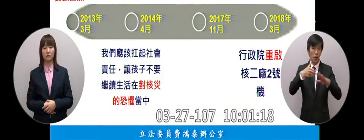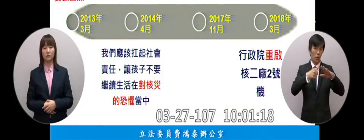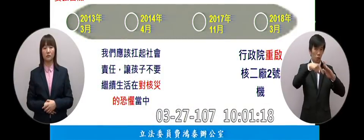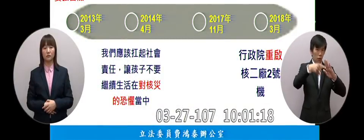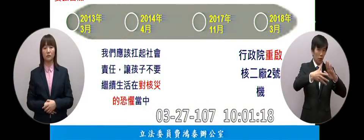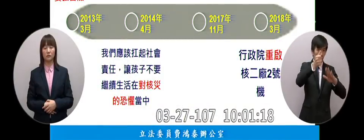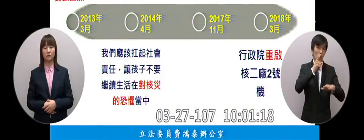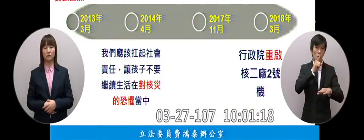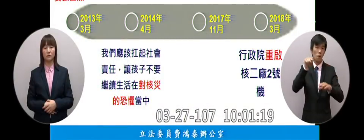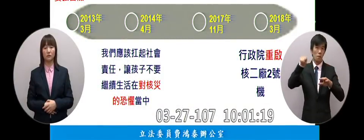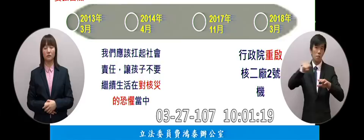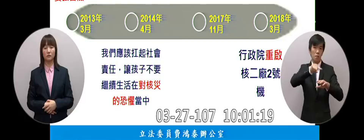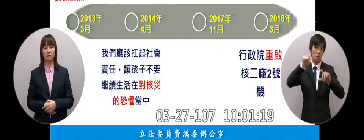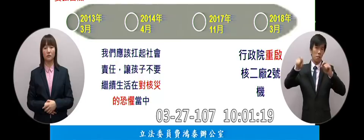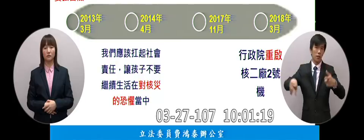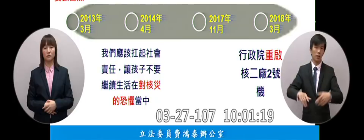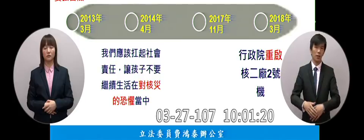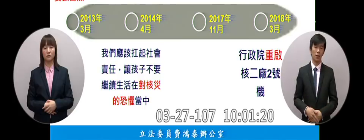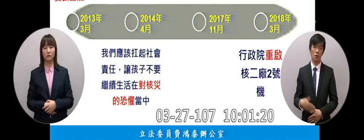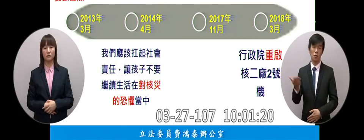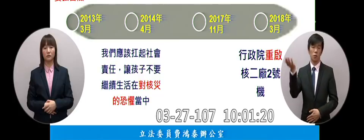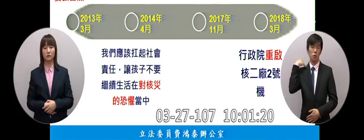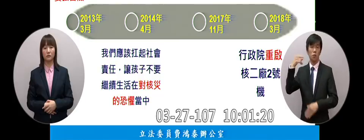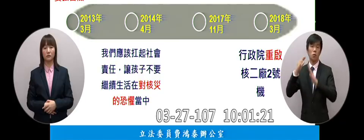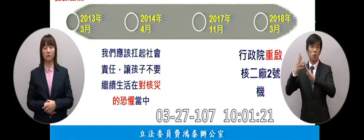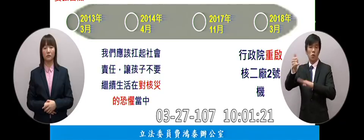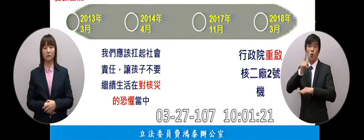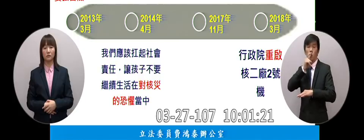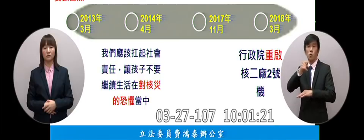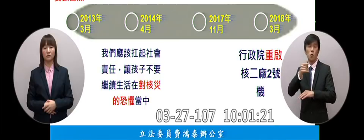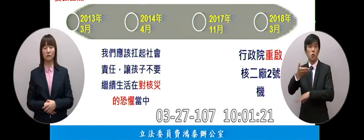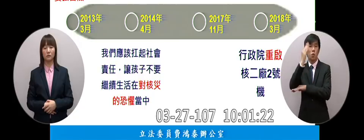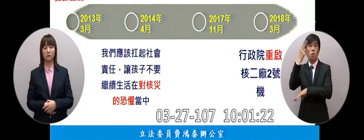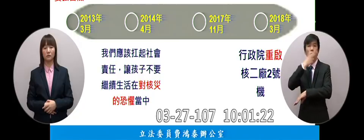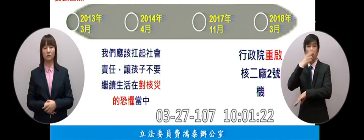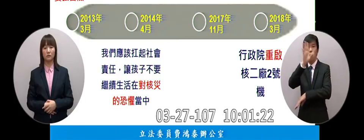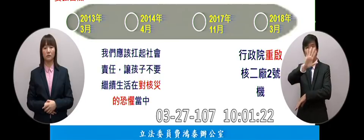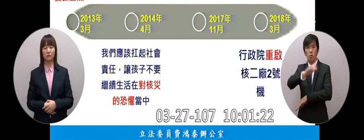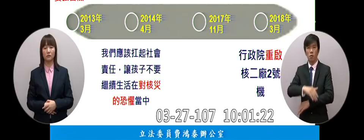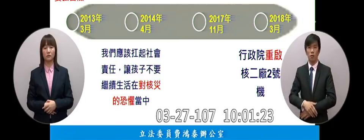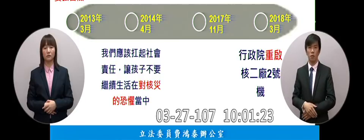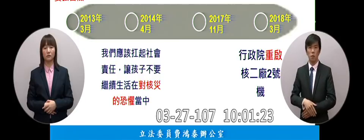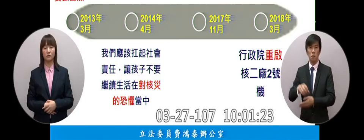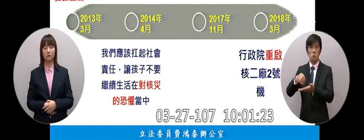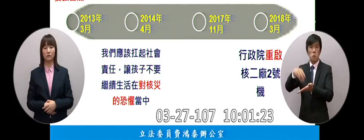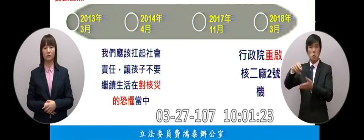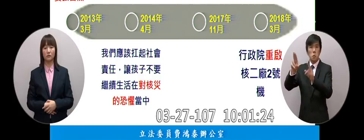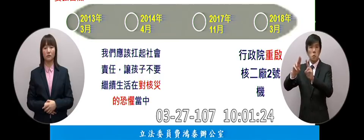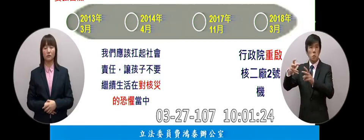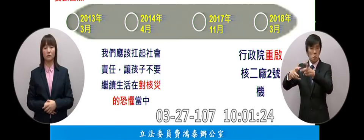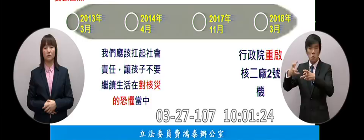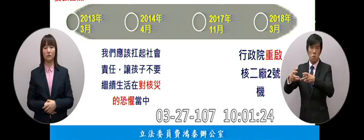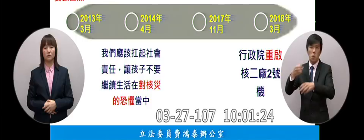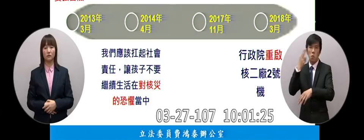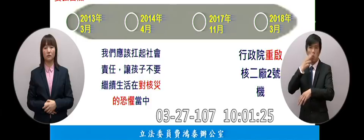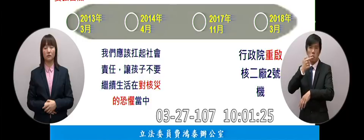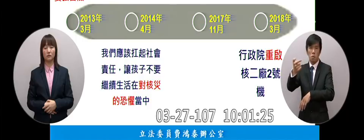市长讲的多么硬，政府没有必要去冒险，核能发电危险风险太